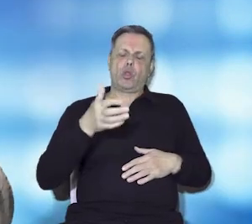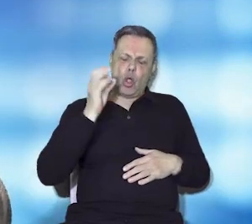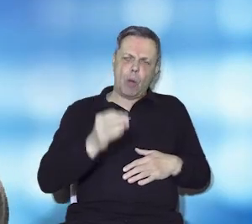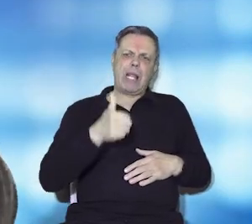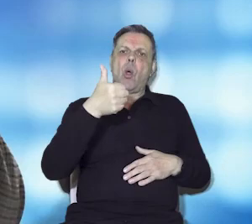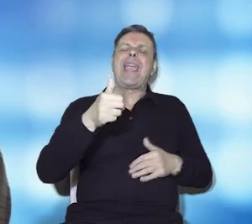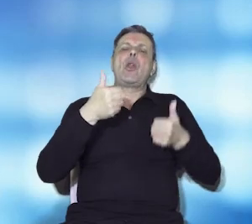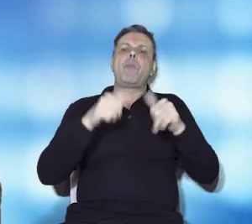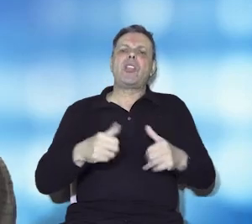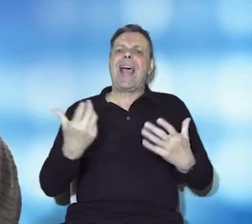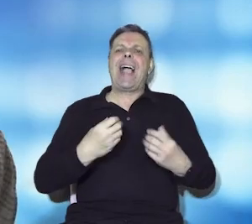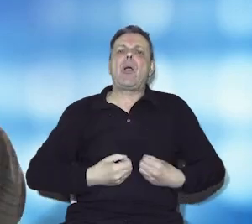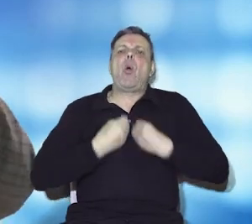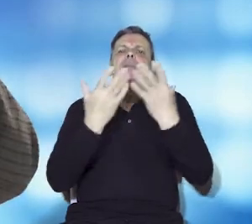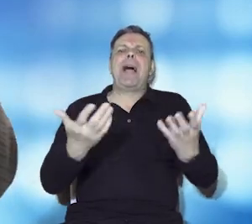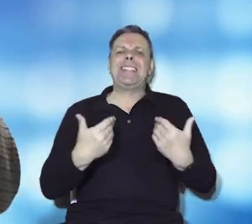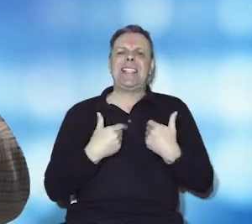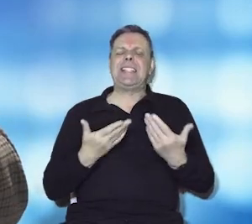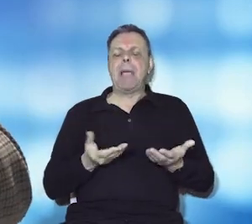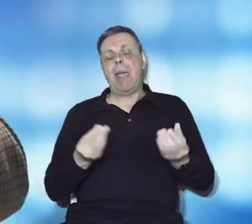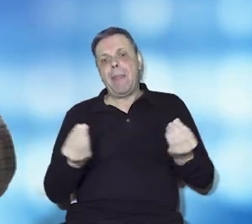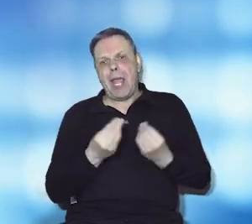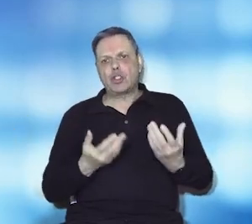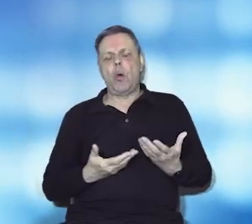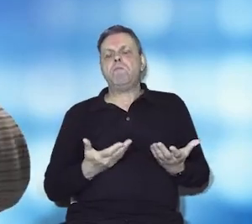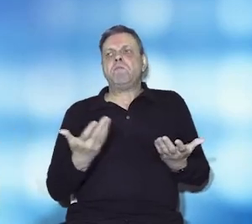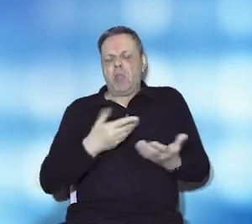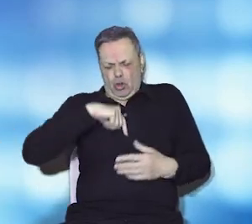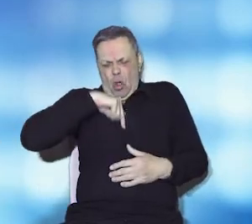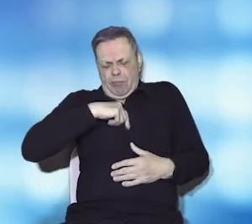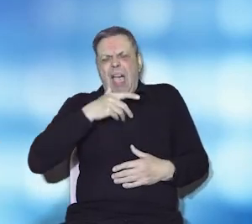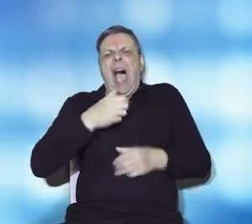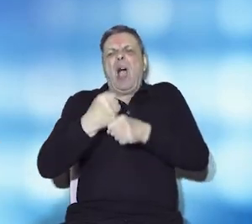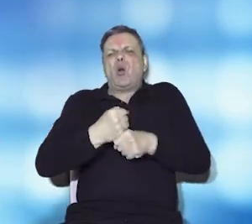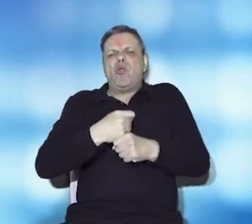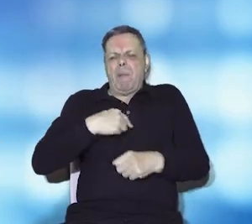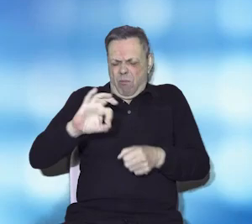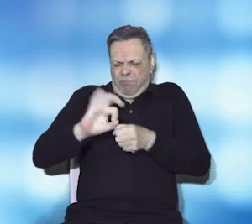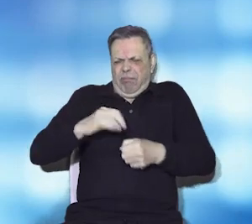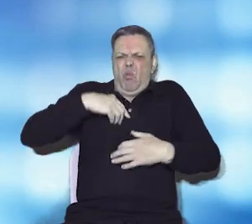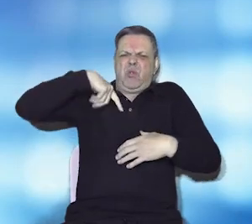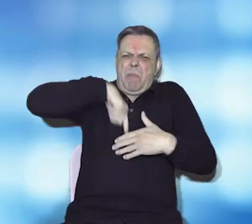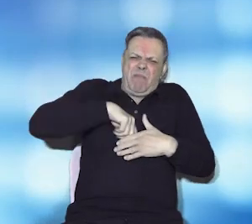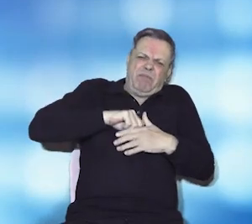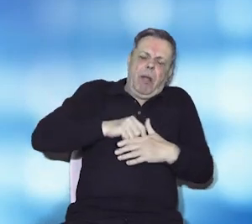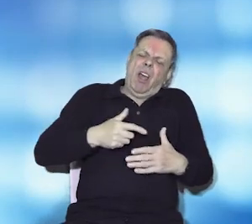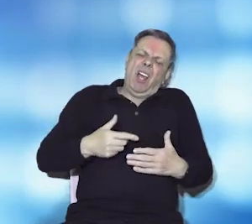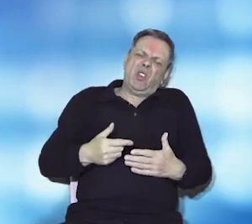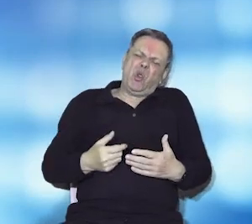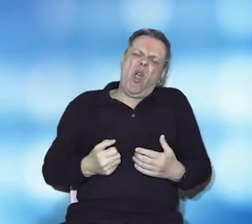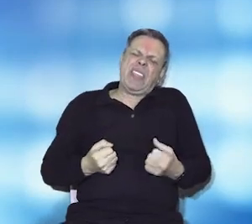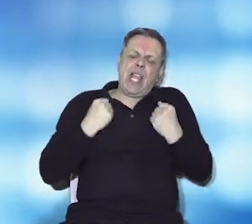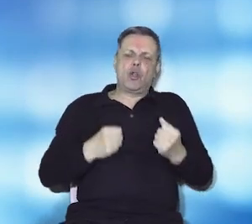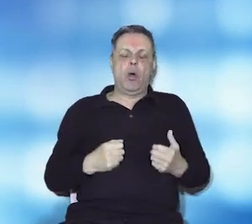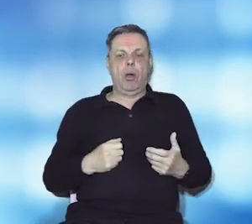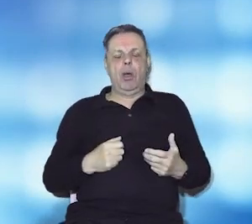od modela kako izbaciti iz sebe ono što je, jer ako držimo u sebi, ostaje unutra. Tako. I to negdje je posloženo. A